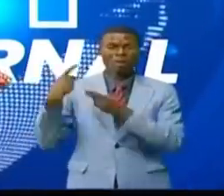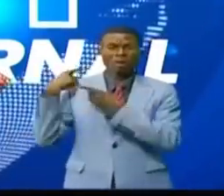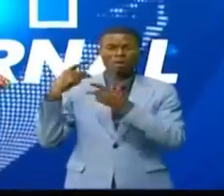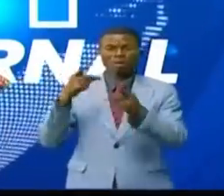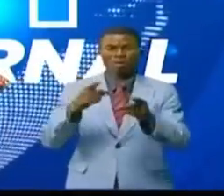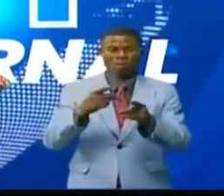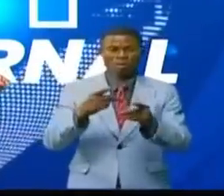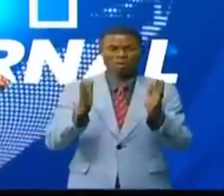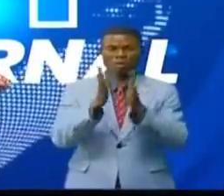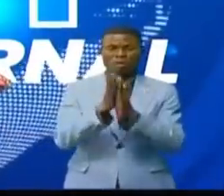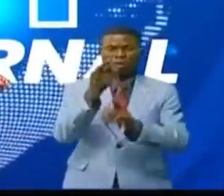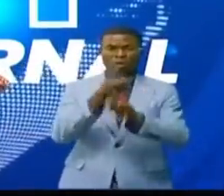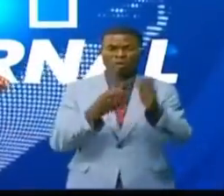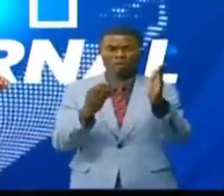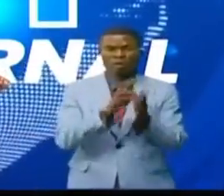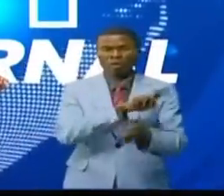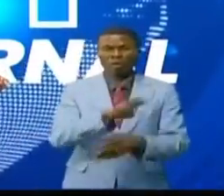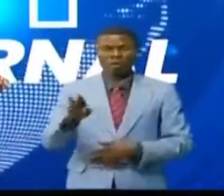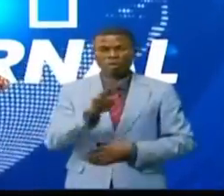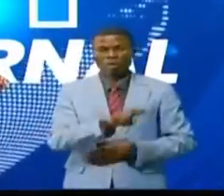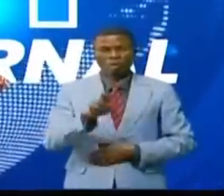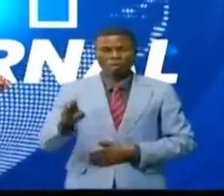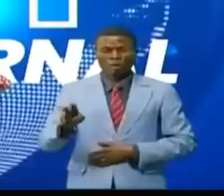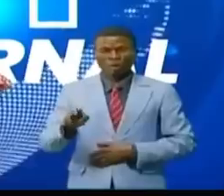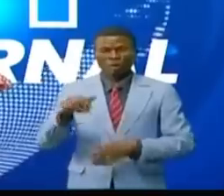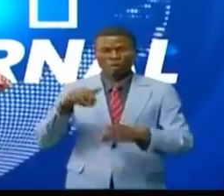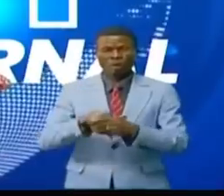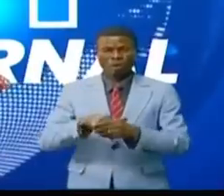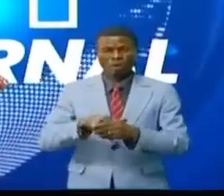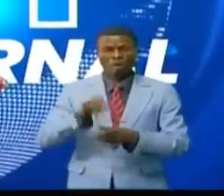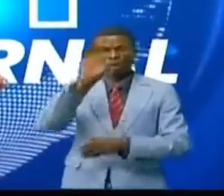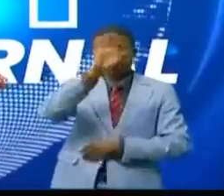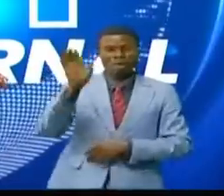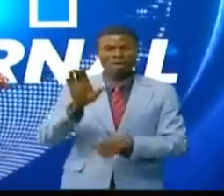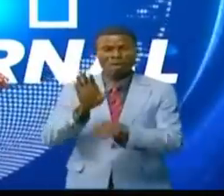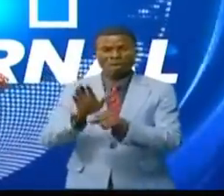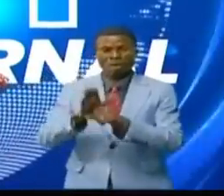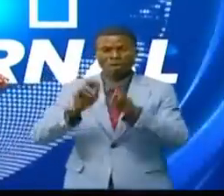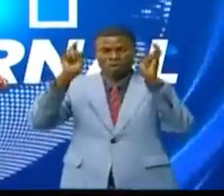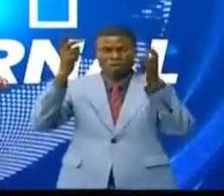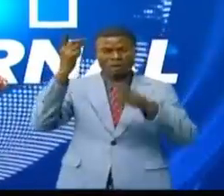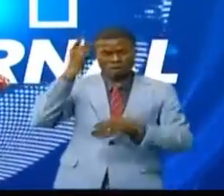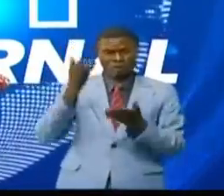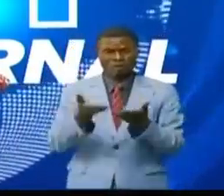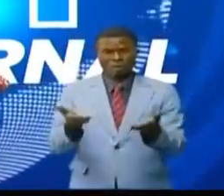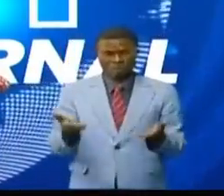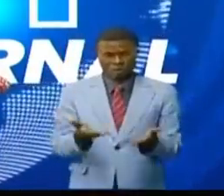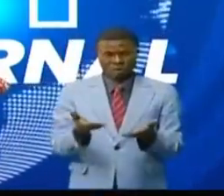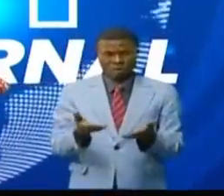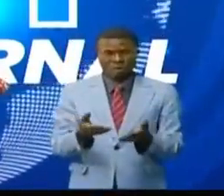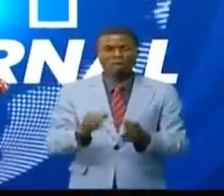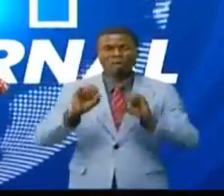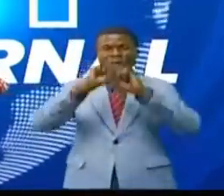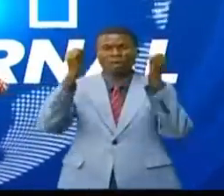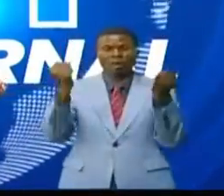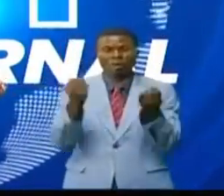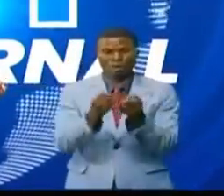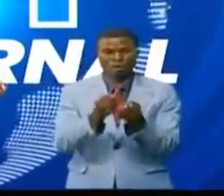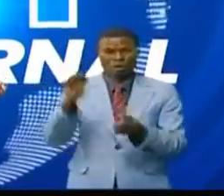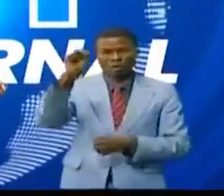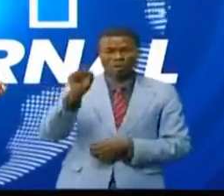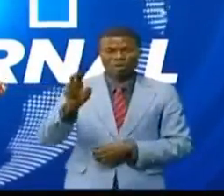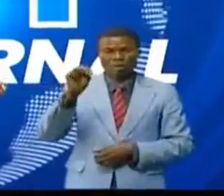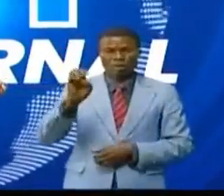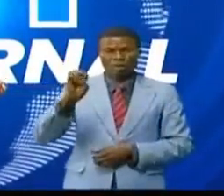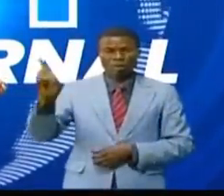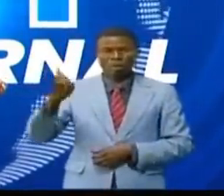le 10 septembre 2022 dans presque toutes les communes de la ville de Kinshasa. La SNELESA rassure